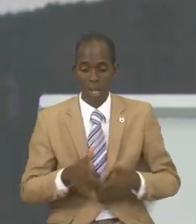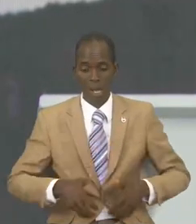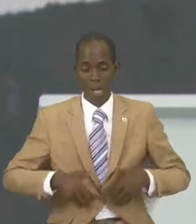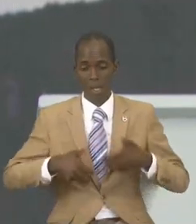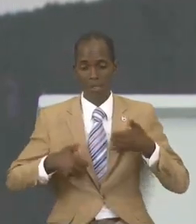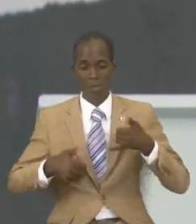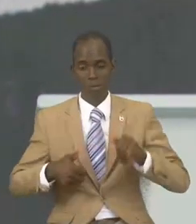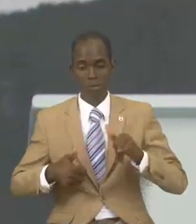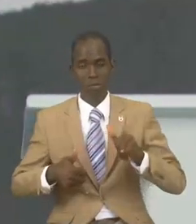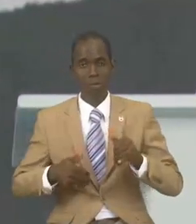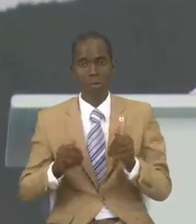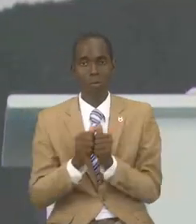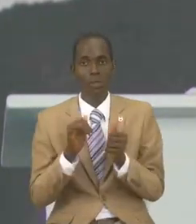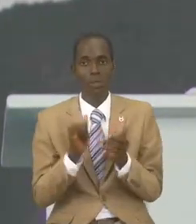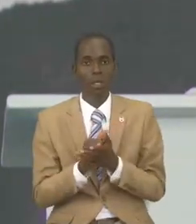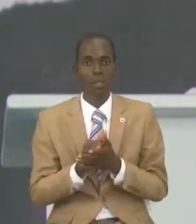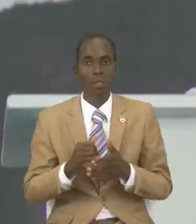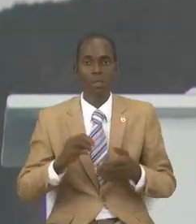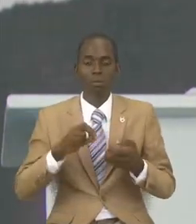avec cette chorale, avec